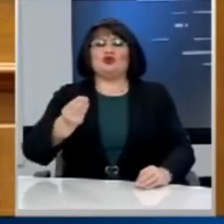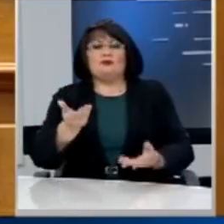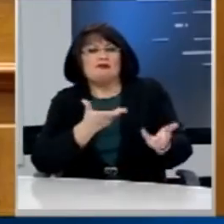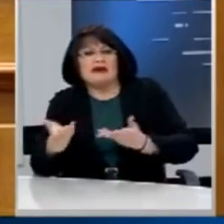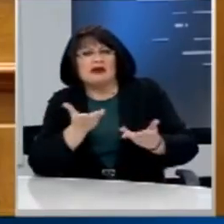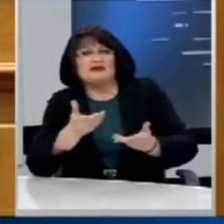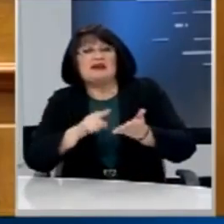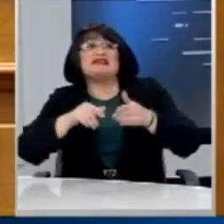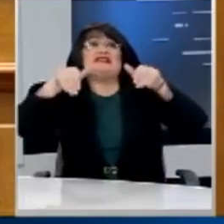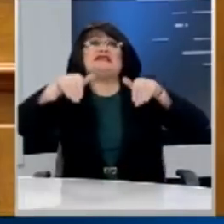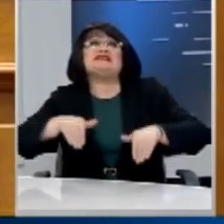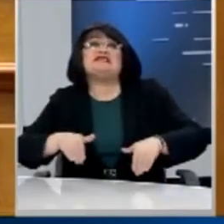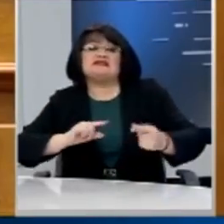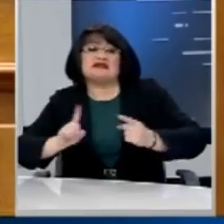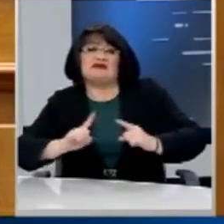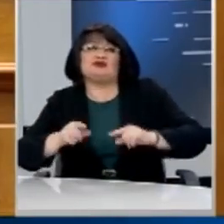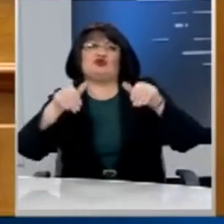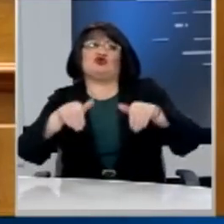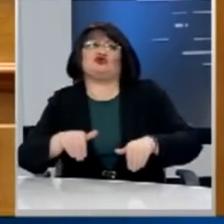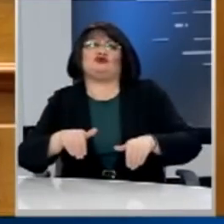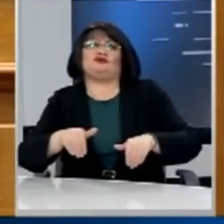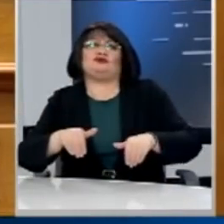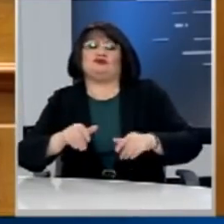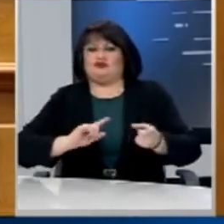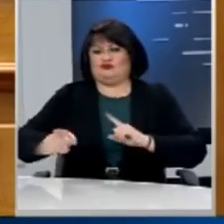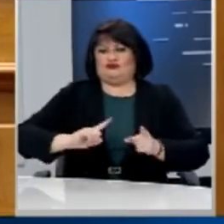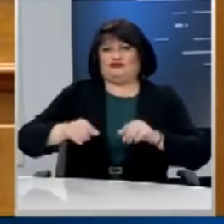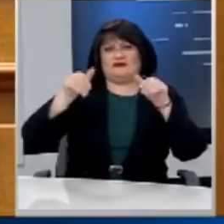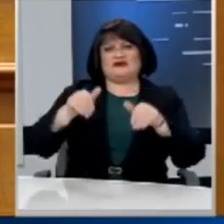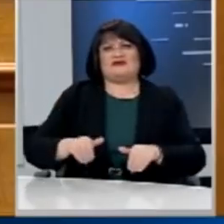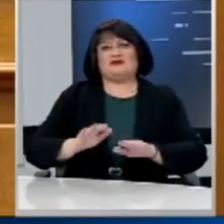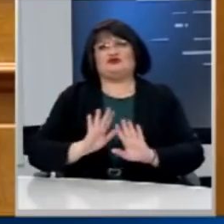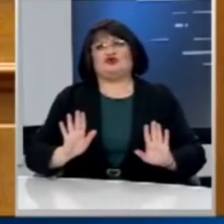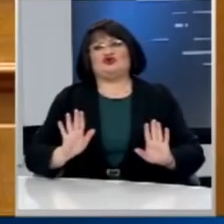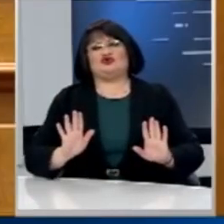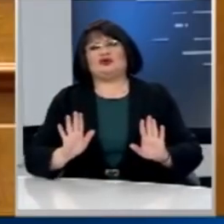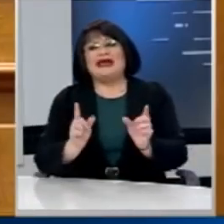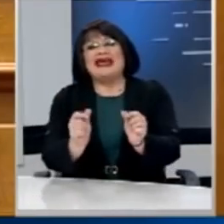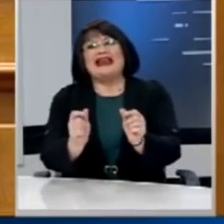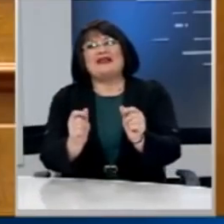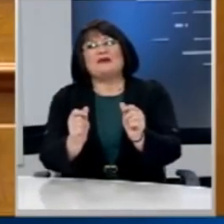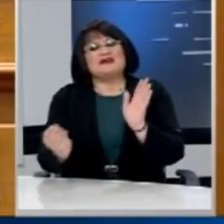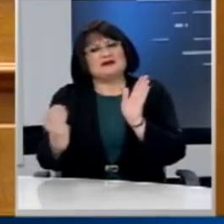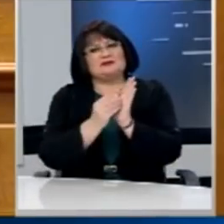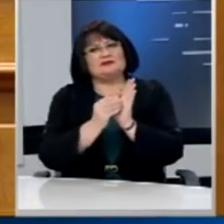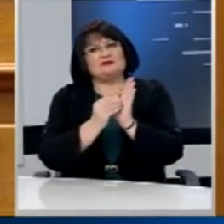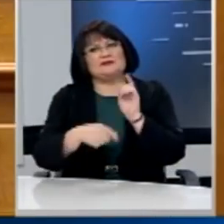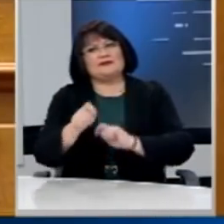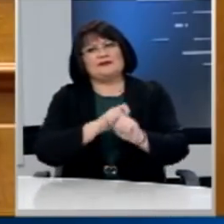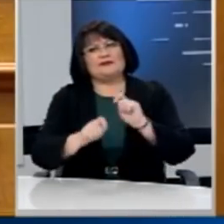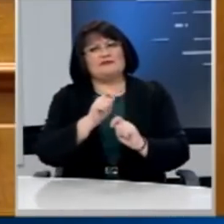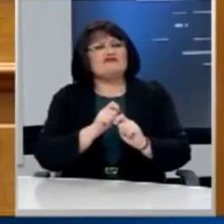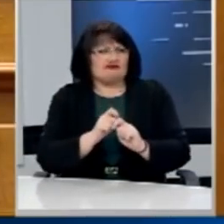αλληλοσεβασμό, που γρήγορα θα πλαισιωθεί και με μία ρύθμιση που δεν